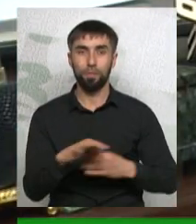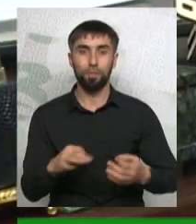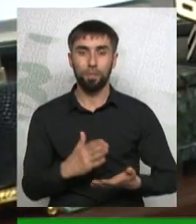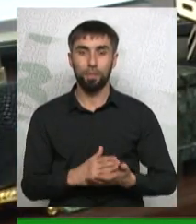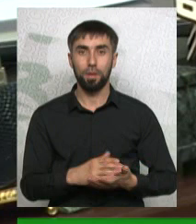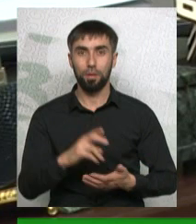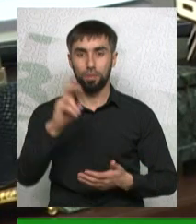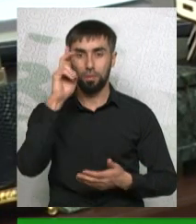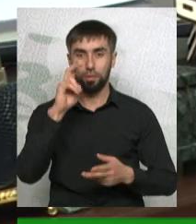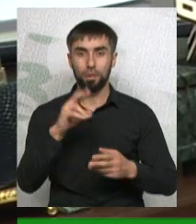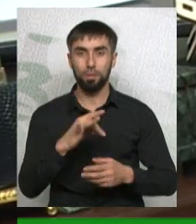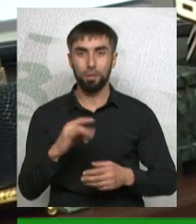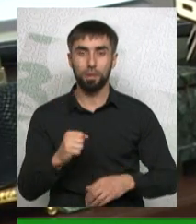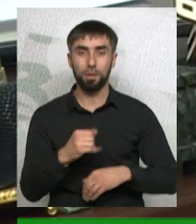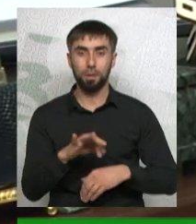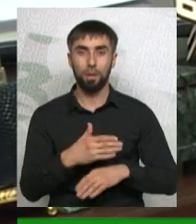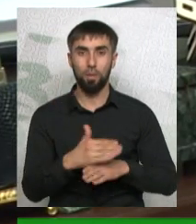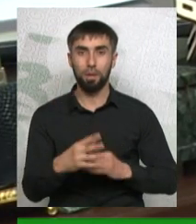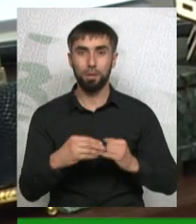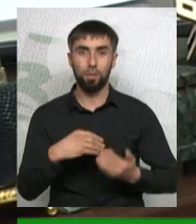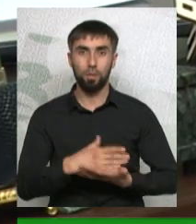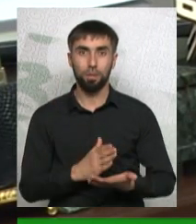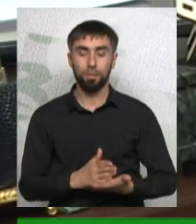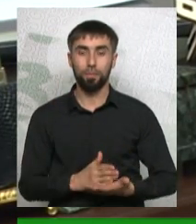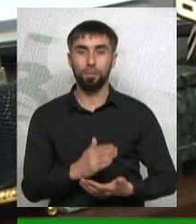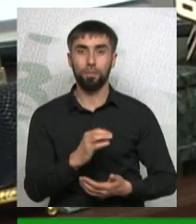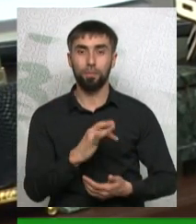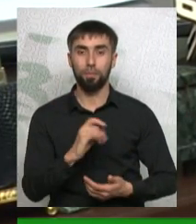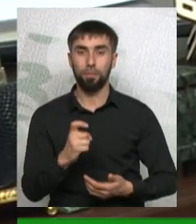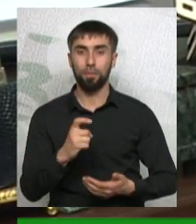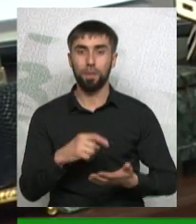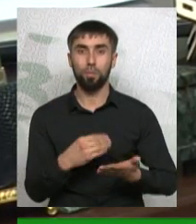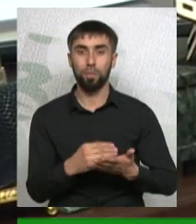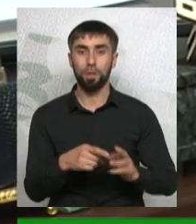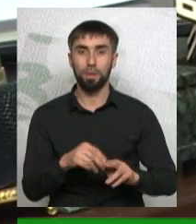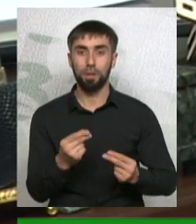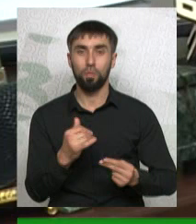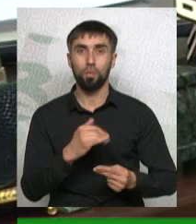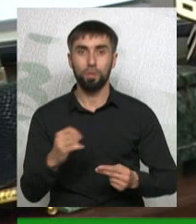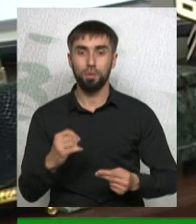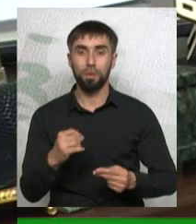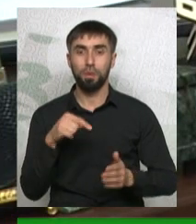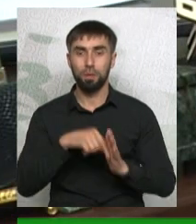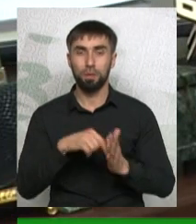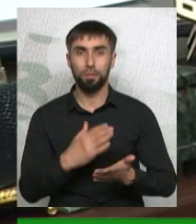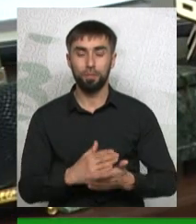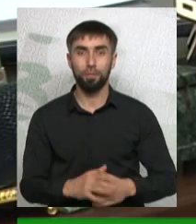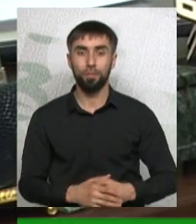есть госэкспертиза проведена, отведен земельный участок. В федеральном бюджете, я повторюсь, эти средства уже